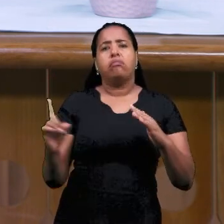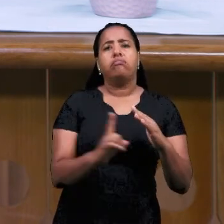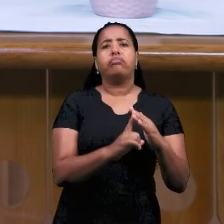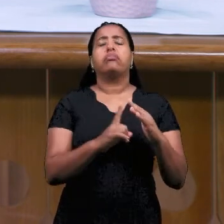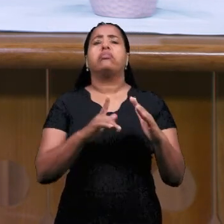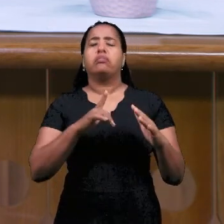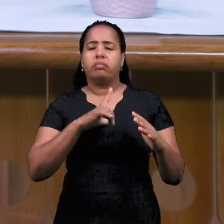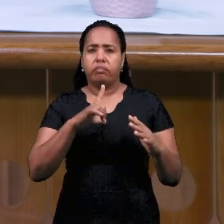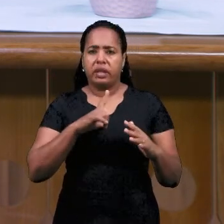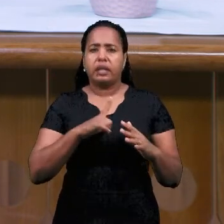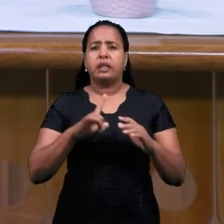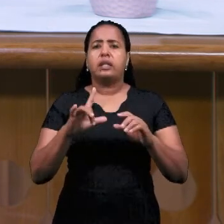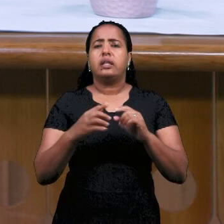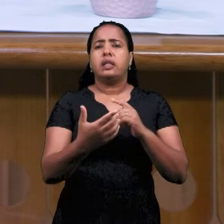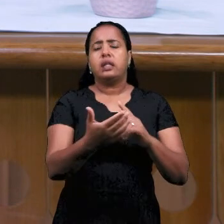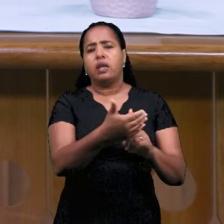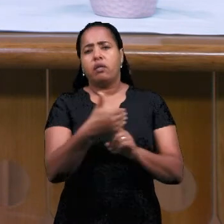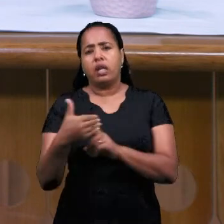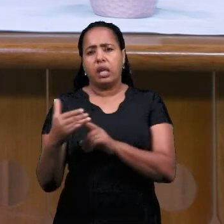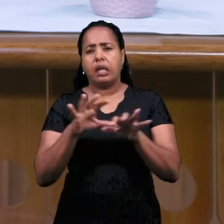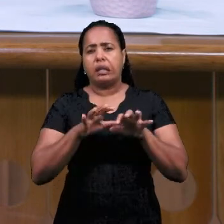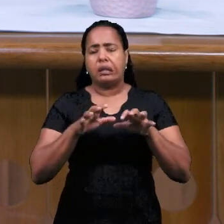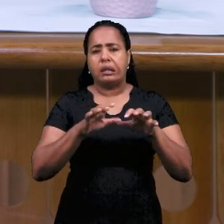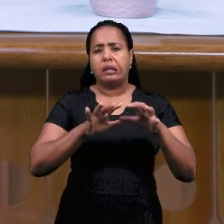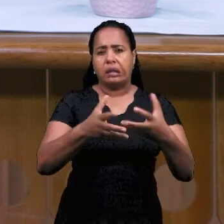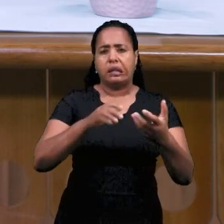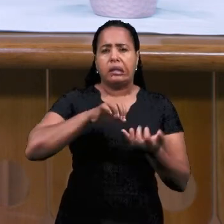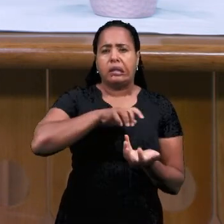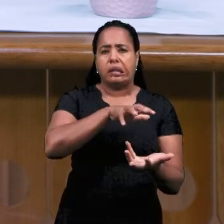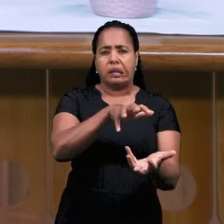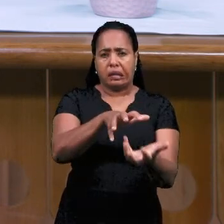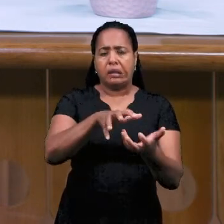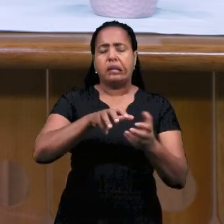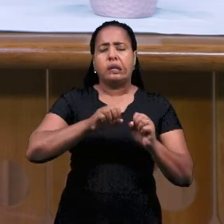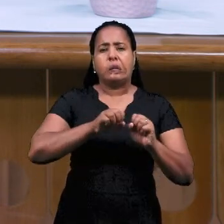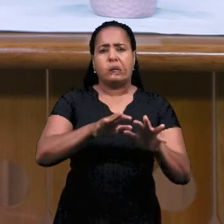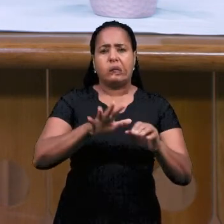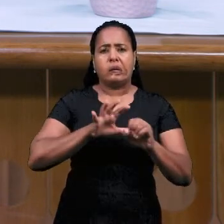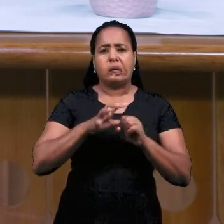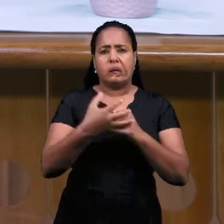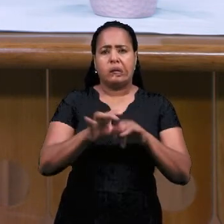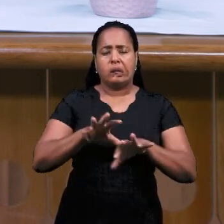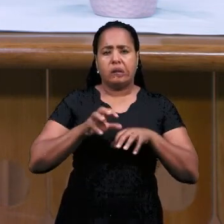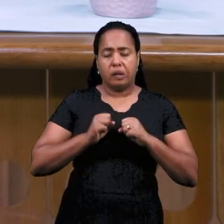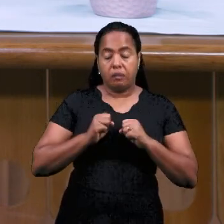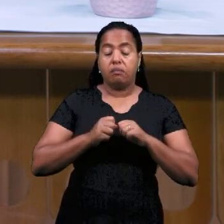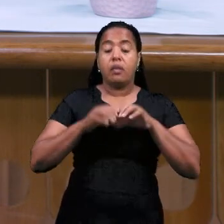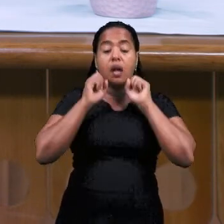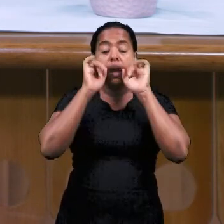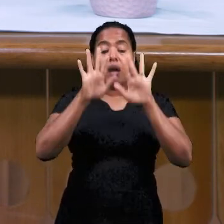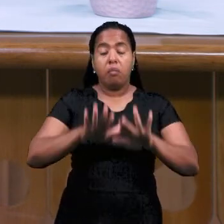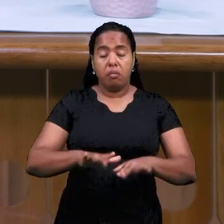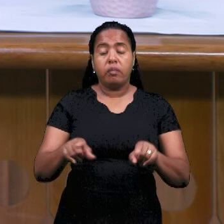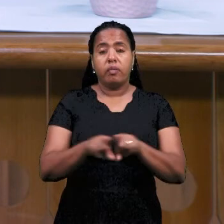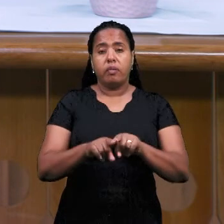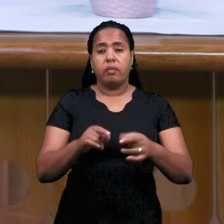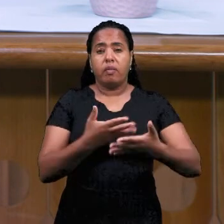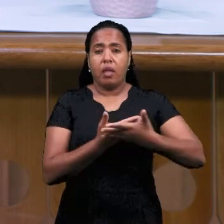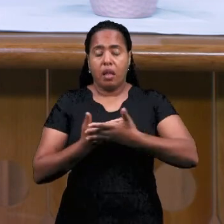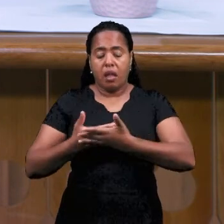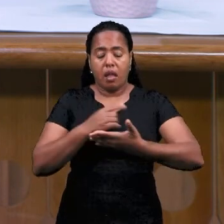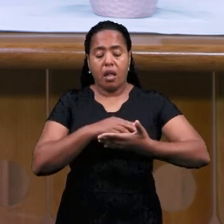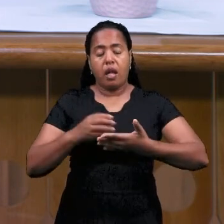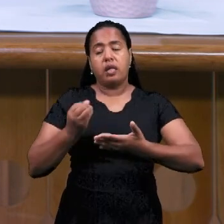études en présentiel. Protège de la pandémie, donne une bénédiction aux enfants de 0 à 3 ans d'âge, qu'elles soient protégées par le